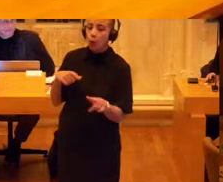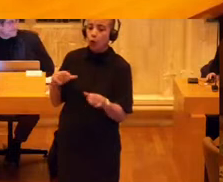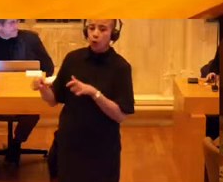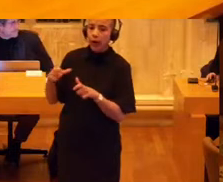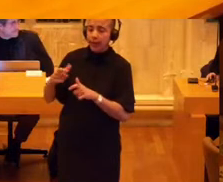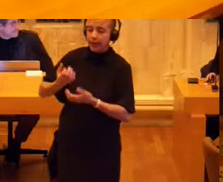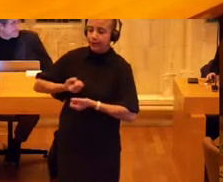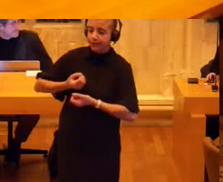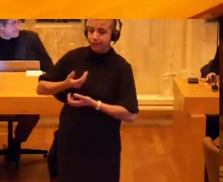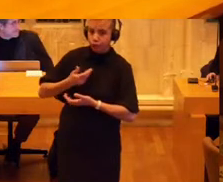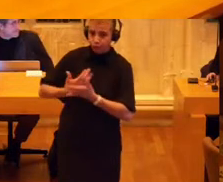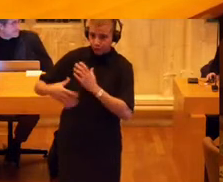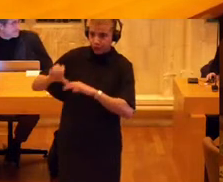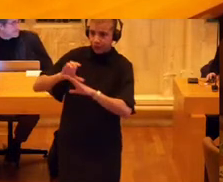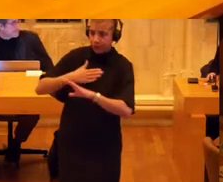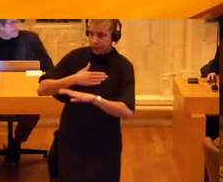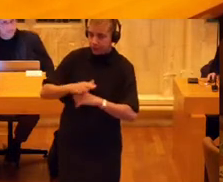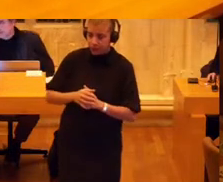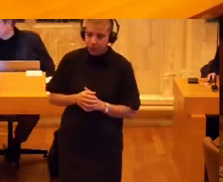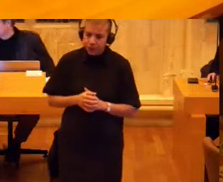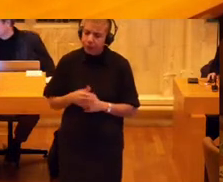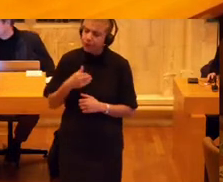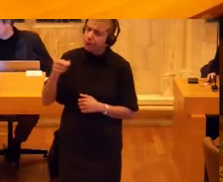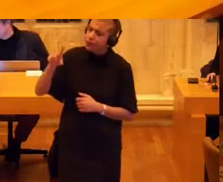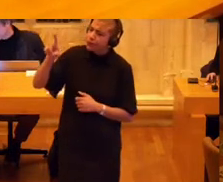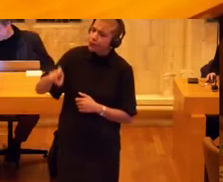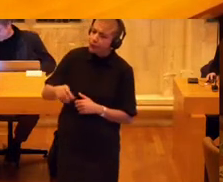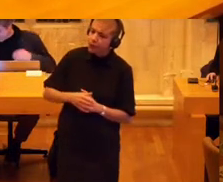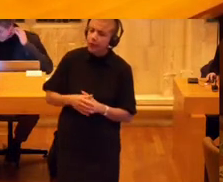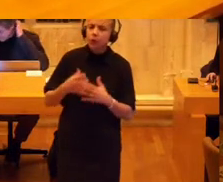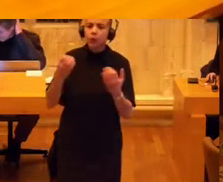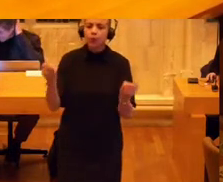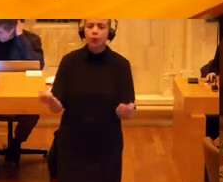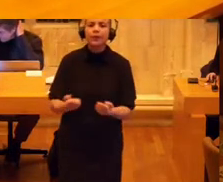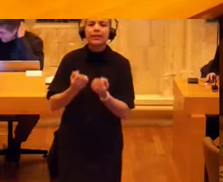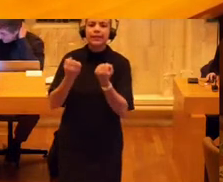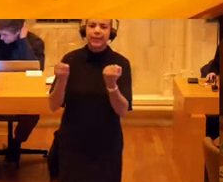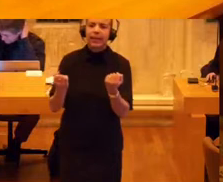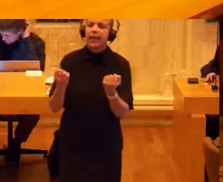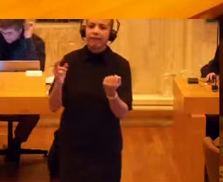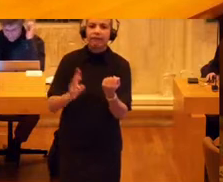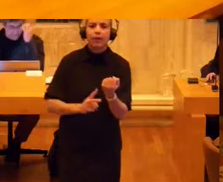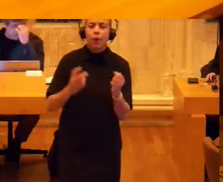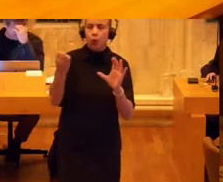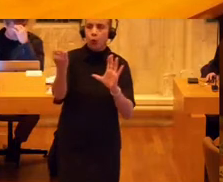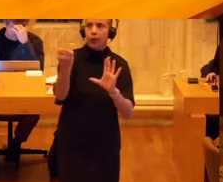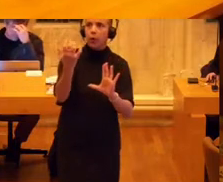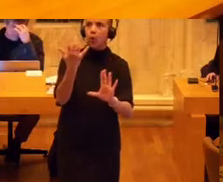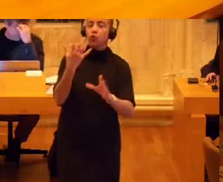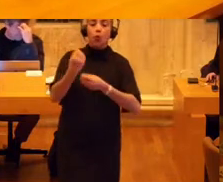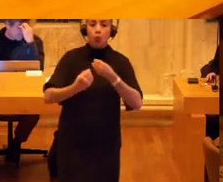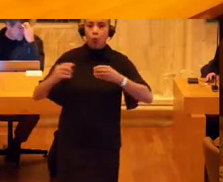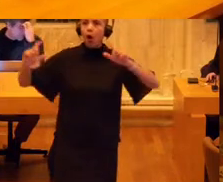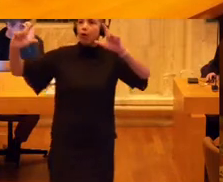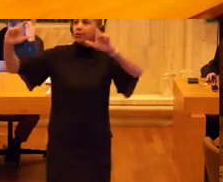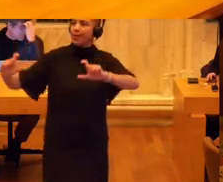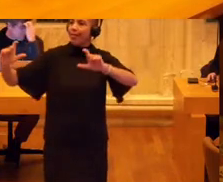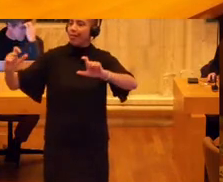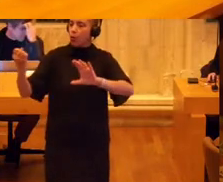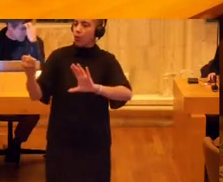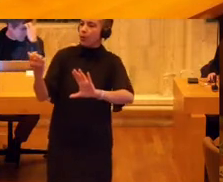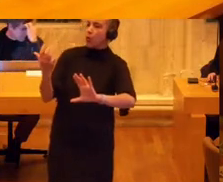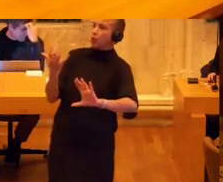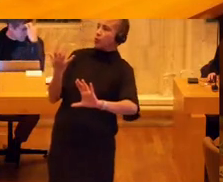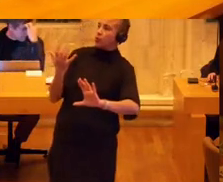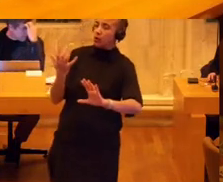collègues. Ma question porte sur la publicité lumineuse et les enseignes lumineuses, où effectivement, on se retrouve là avec